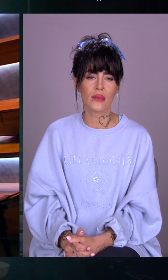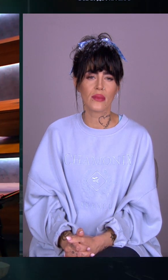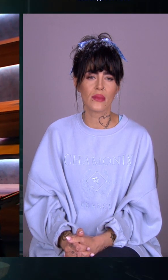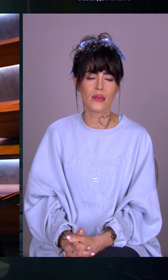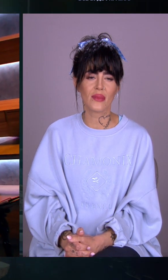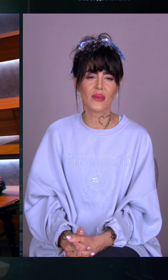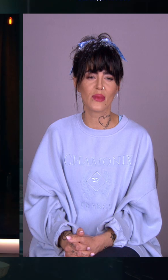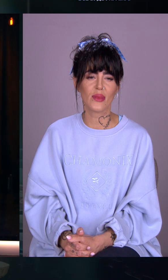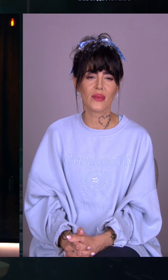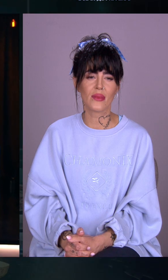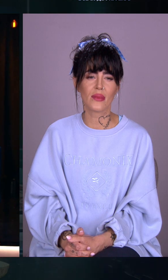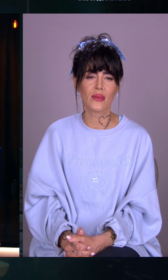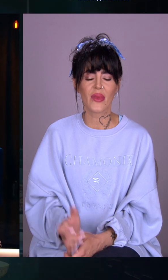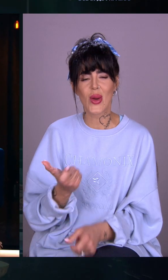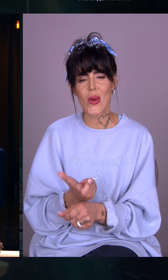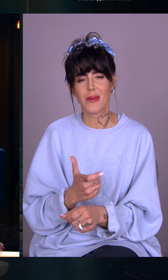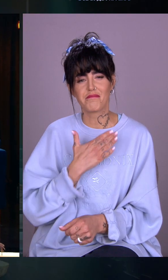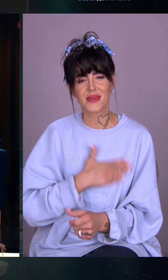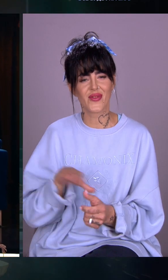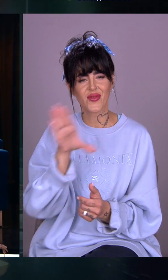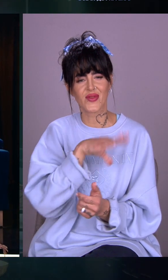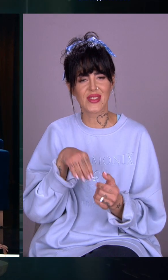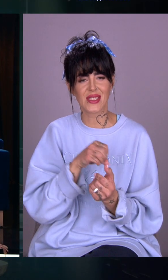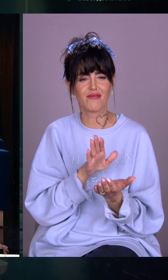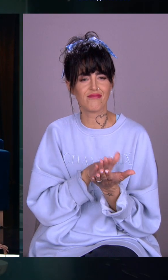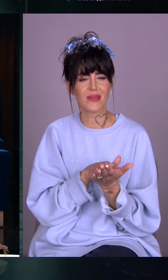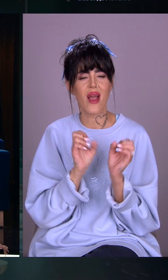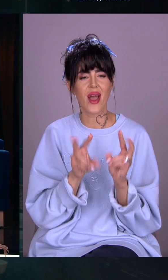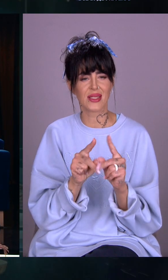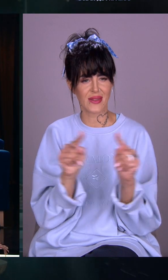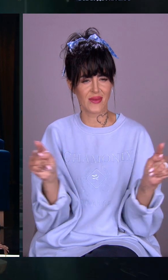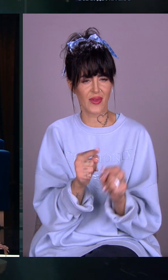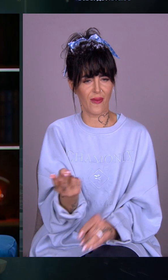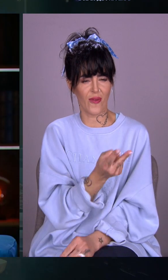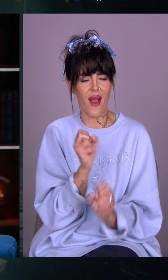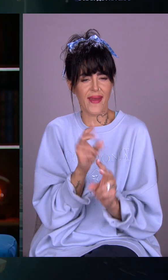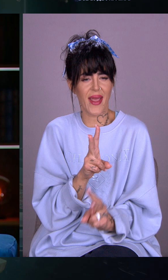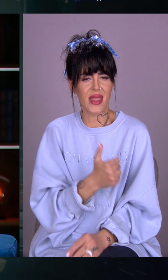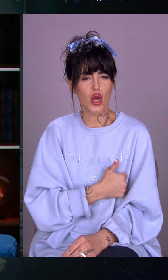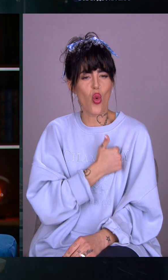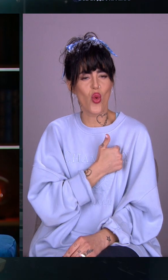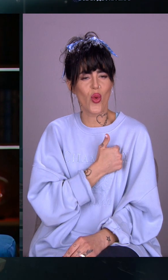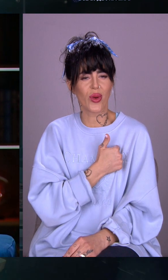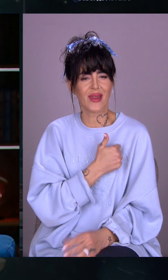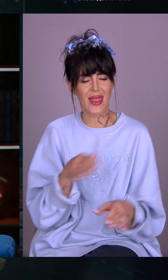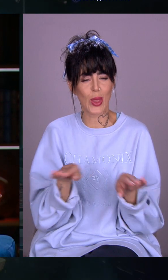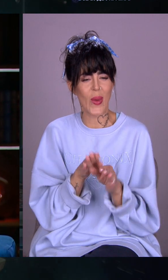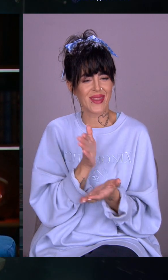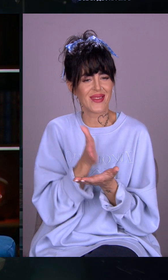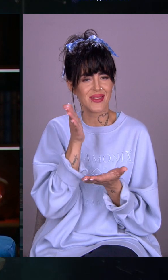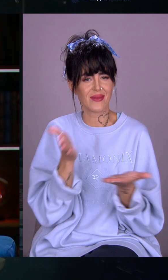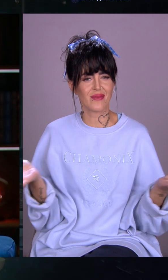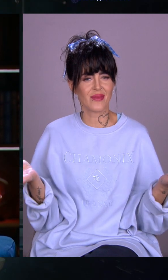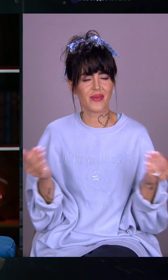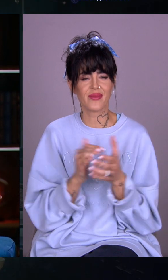Вас, мені подобається, що наші глядачі вітають вас як зірок, як героїв, тому що, ну, так і є. Просто тут нічого